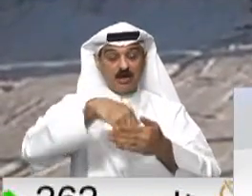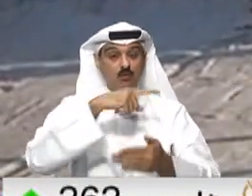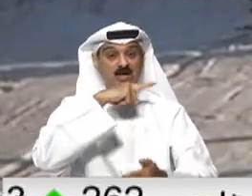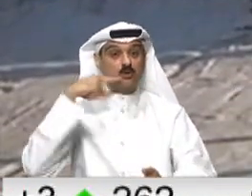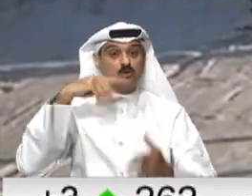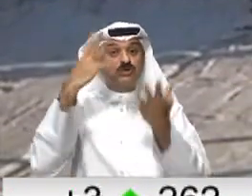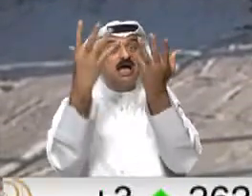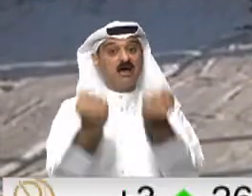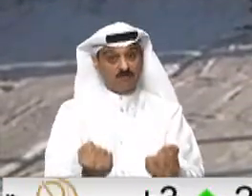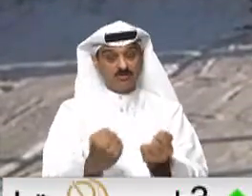النفطيه